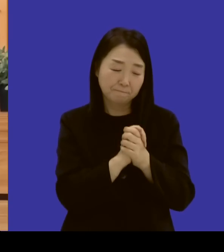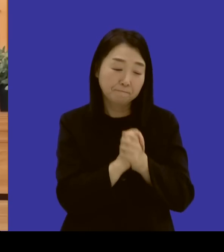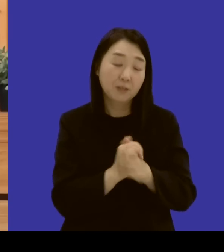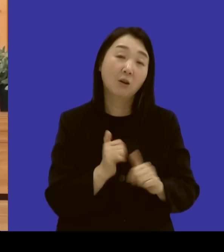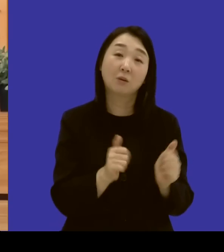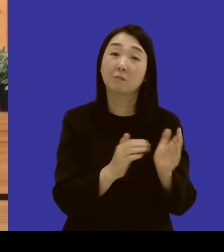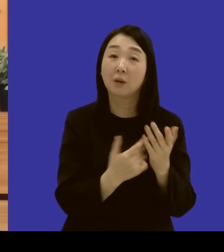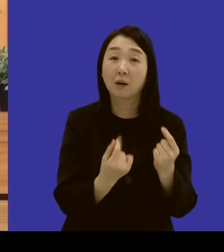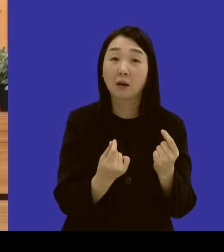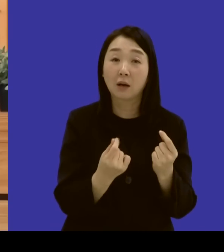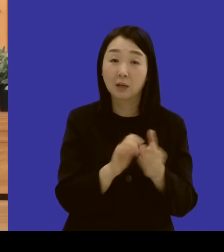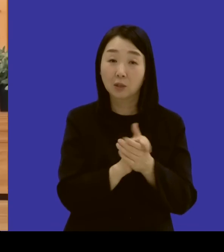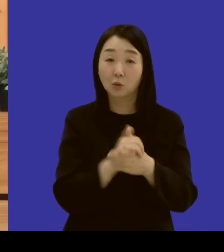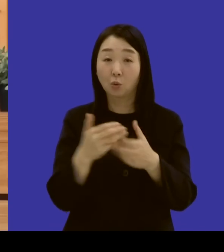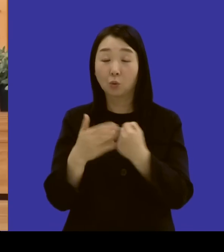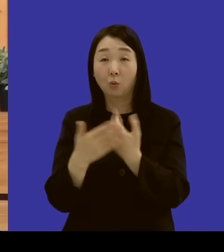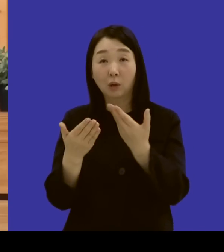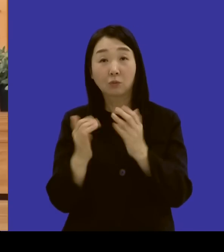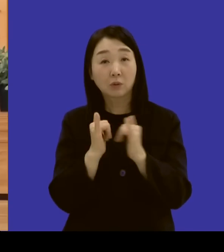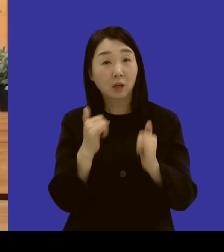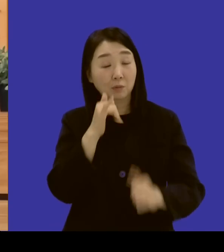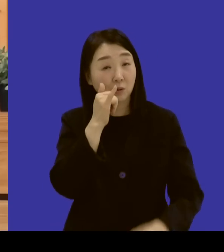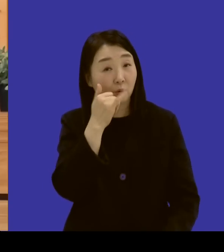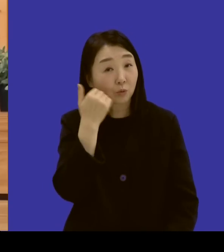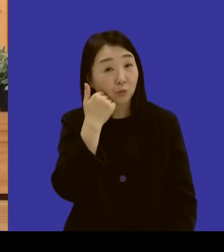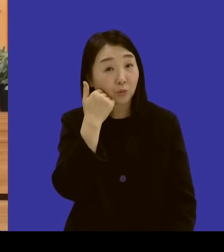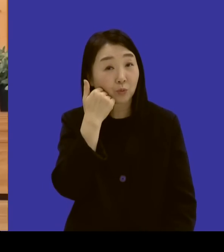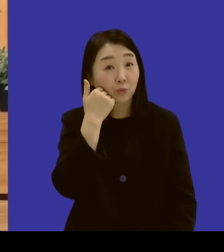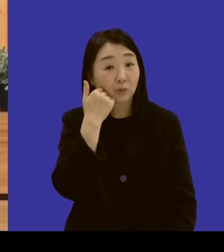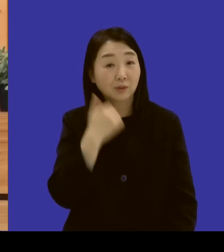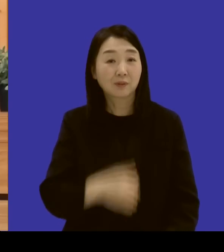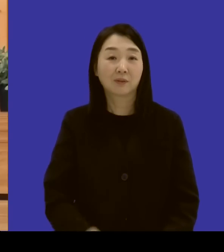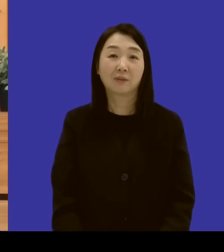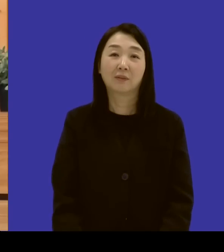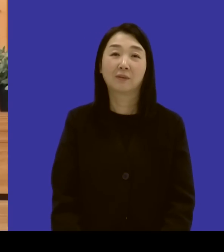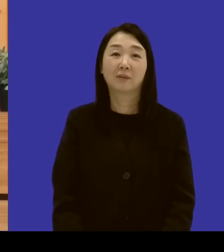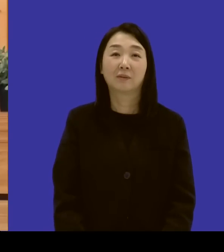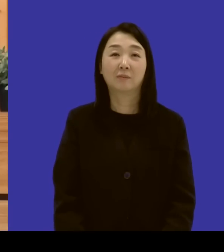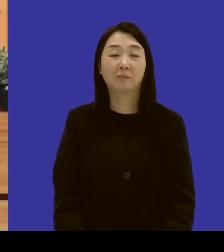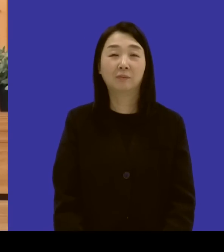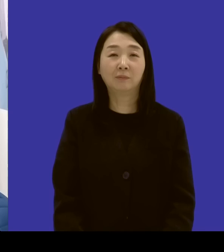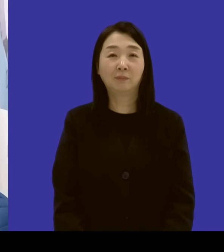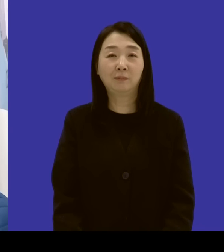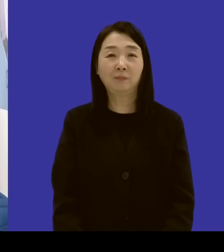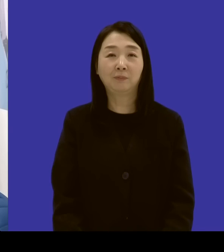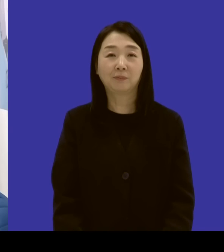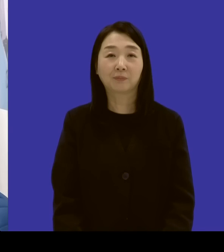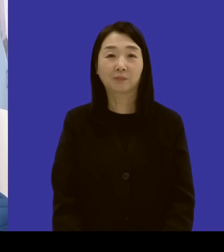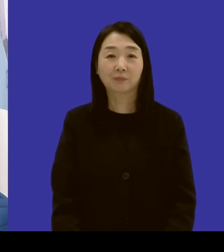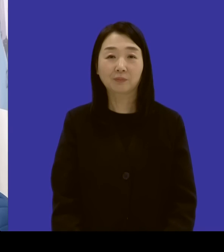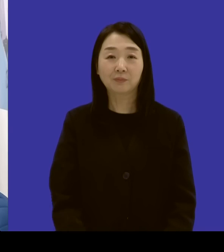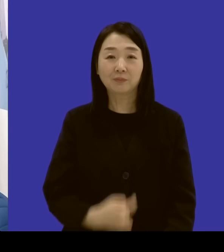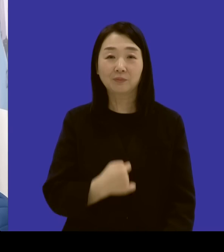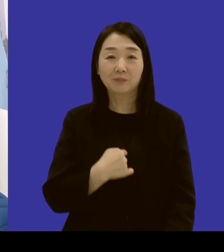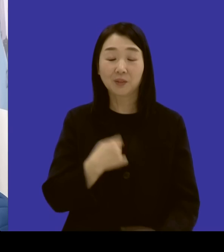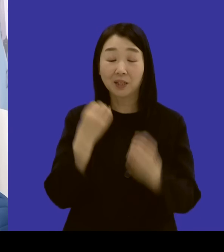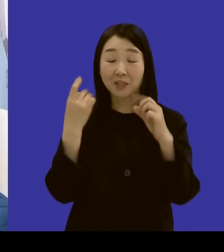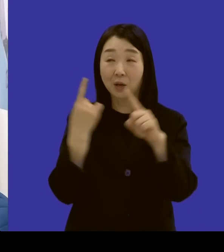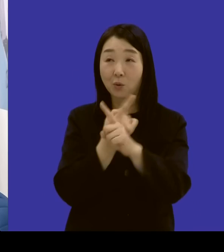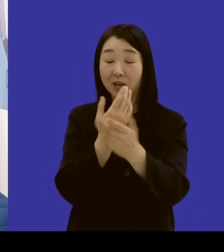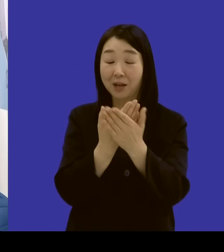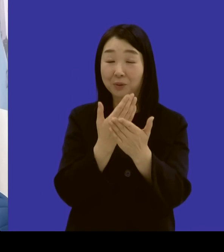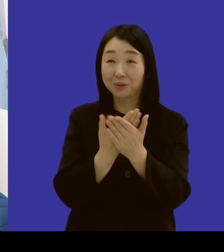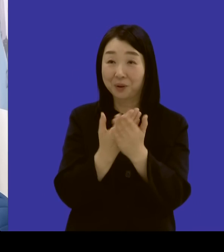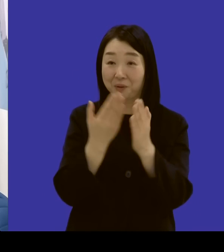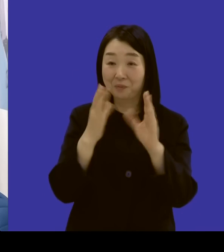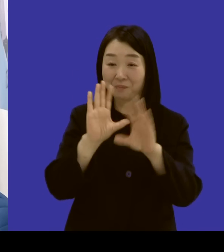또 기도를 해주신 분이 계셨나 봐요. 네. 그 시절에 누가 이렇게 교수님께서 열심히 기도하셨어요? 제가 그 이 새롭게 하소서를 나온다고